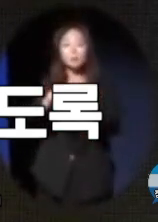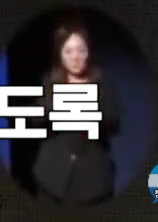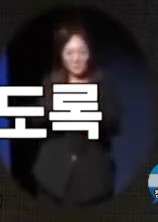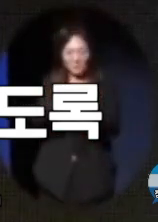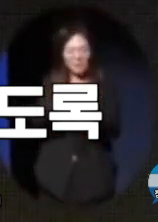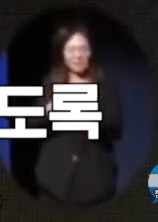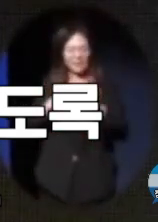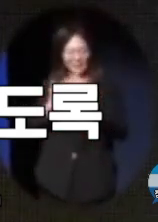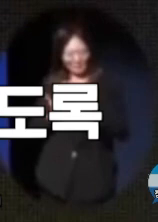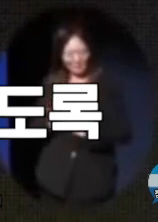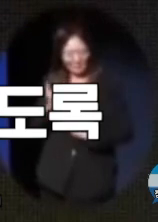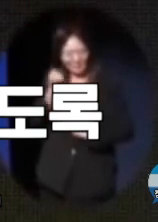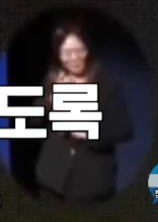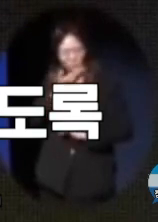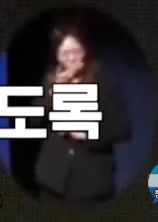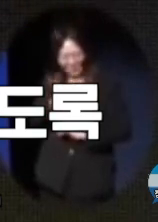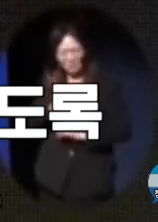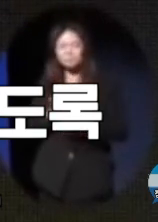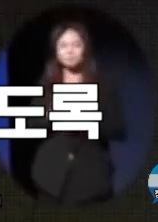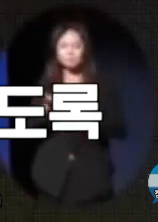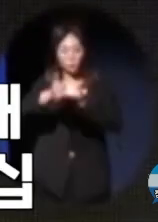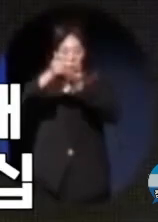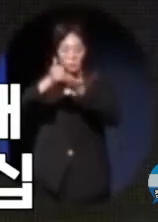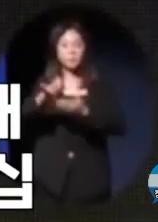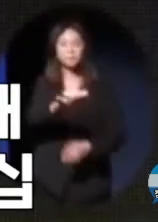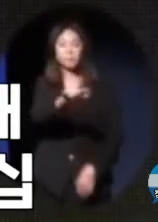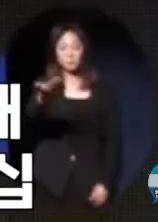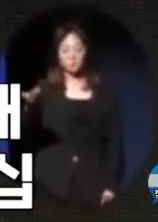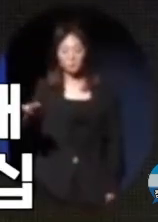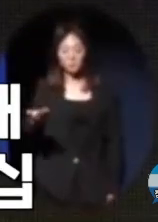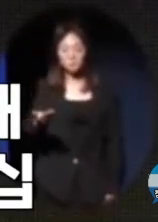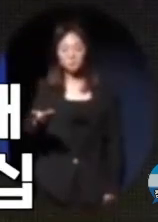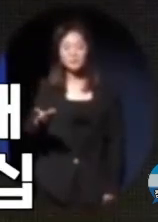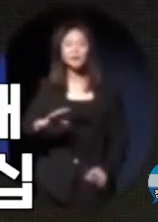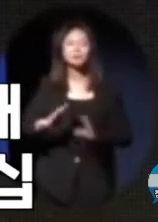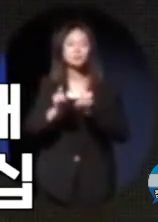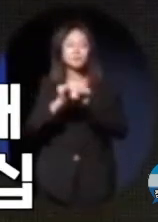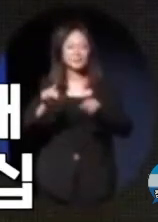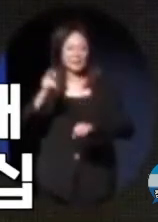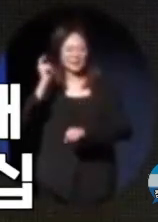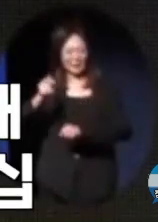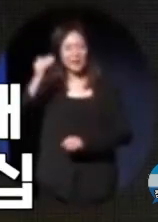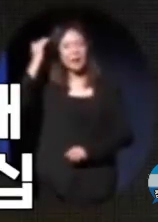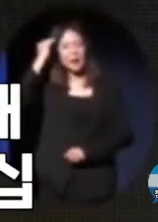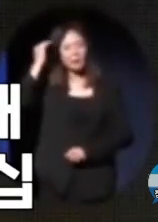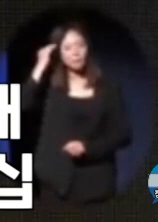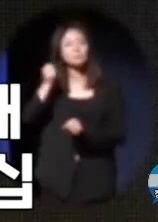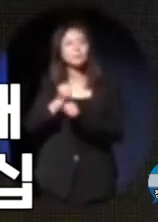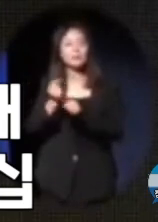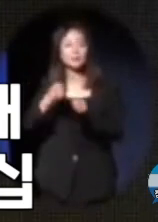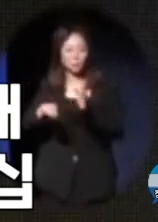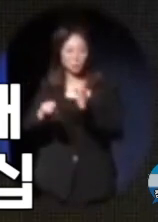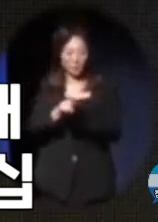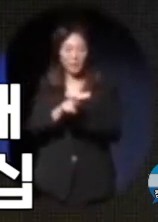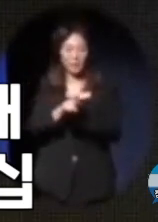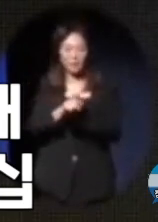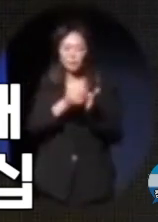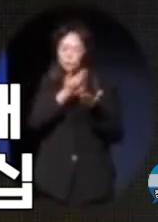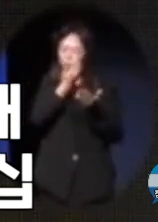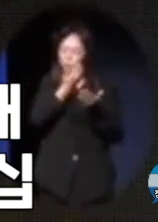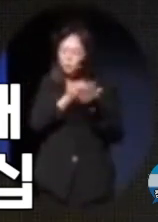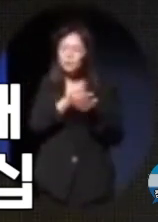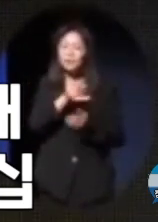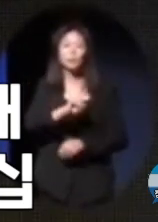집 마련의 진입 장벽을 허물겠습니다. 국민이 강한 대한민국을 만들기 위해 가장 중요한 것 중